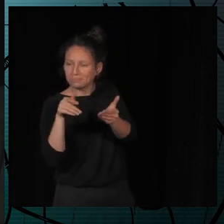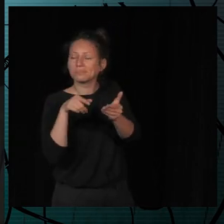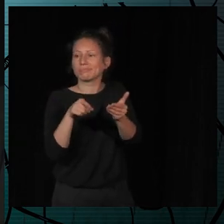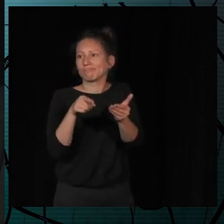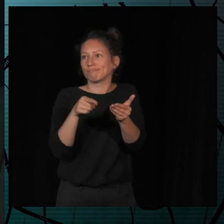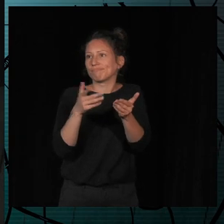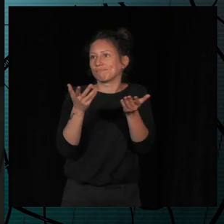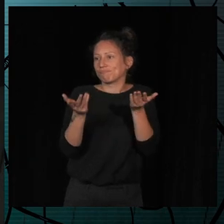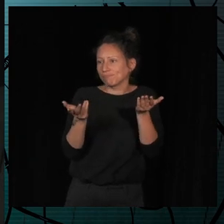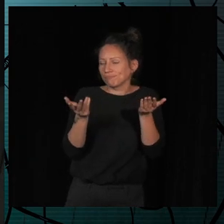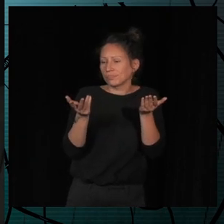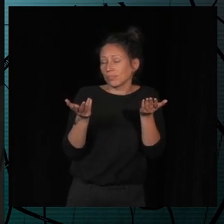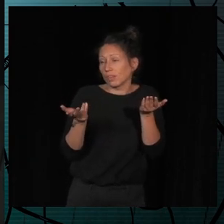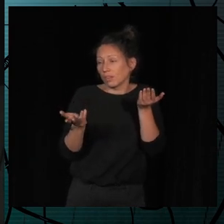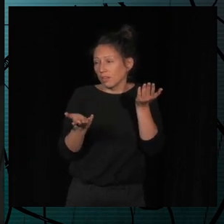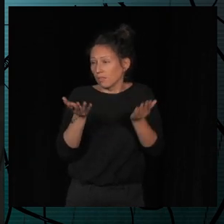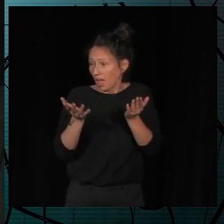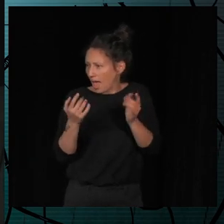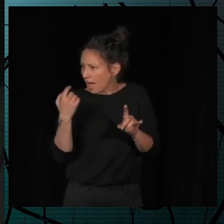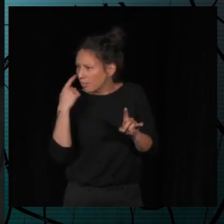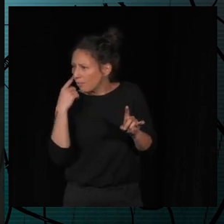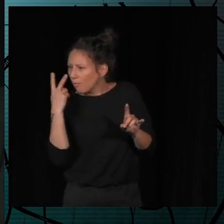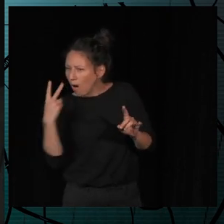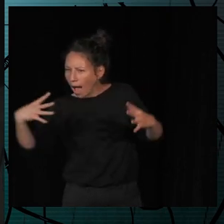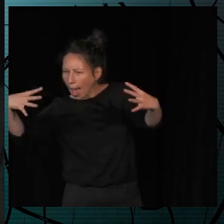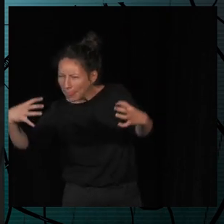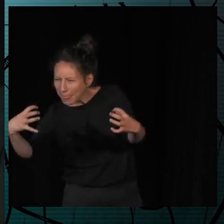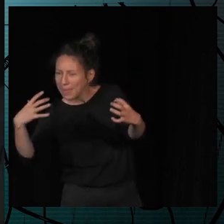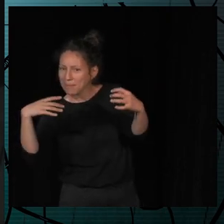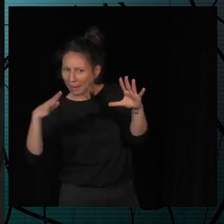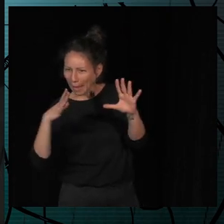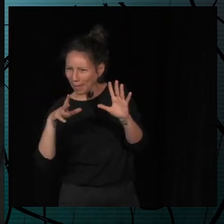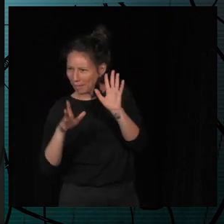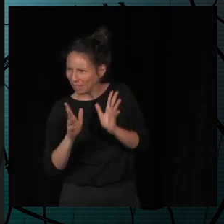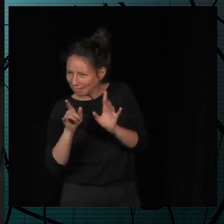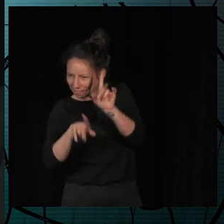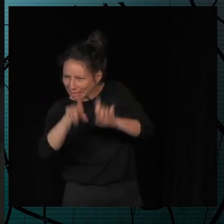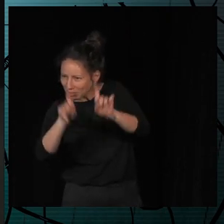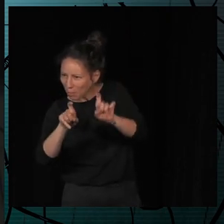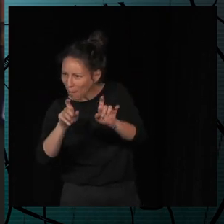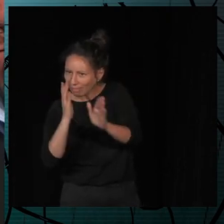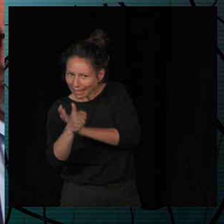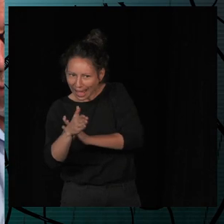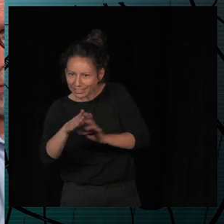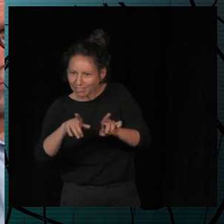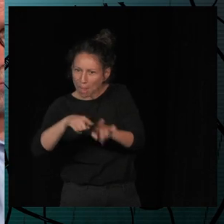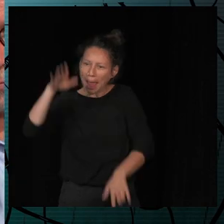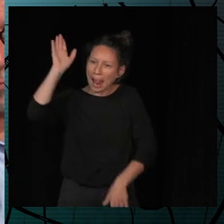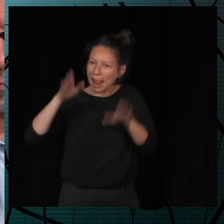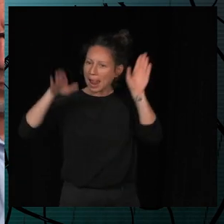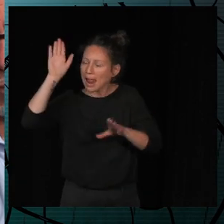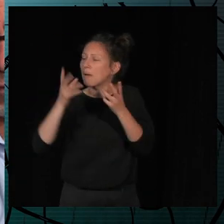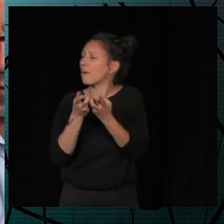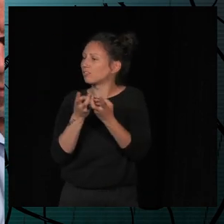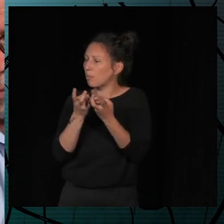pourrait je sais pas si on pour pas faire un sondage en direct surtout qu'on vous voit pas on a des lumières dans les yeux mais on pourrait se dire est-ce que pour améliorer